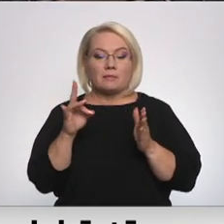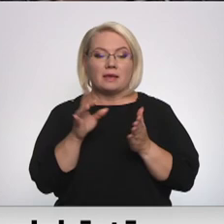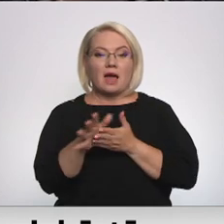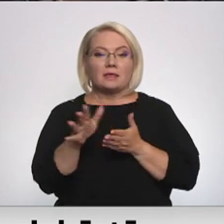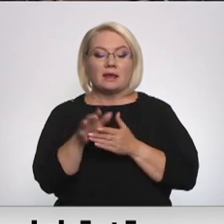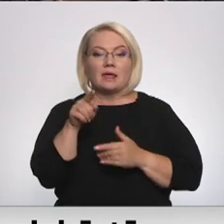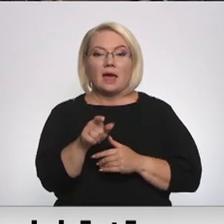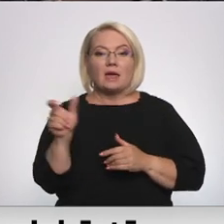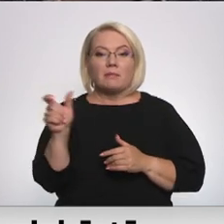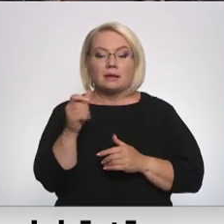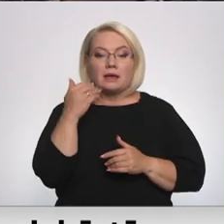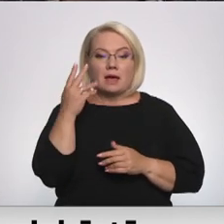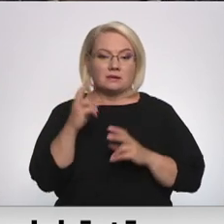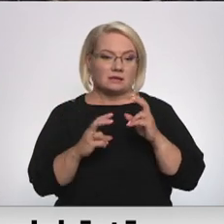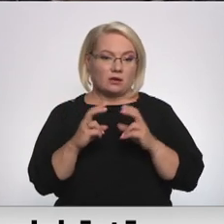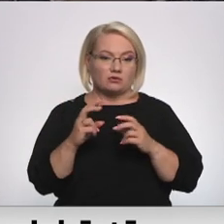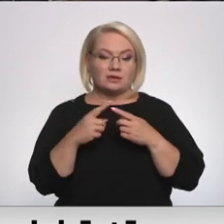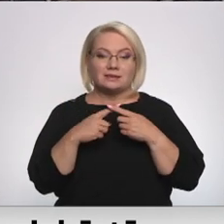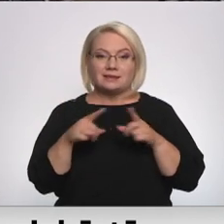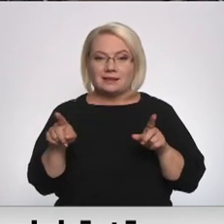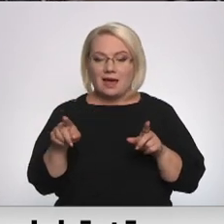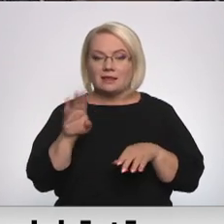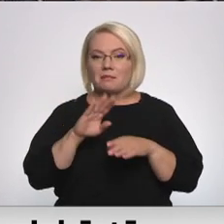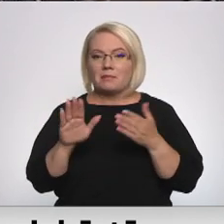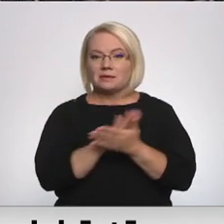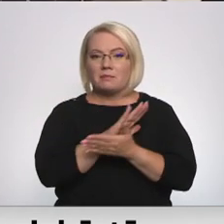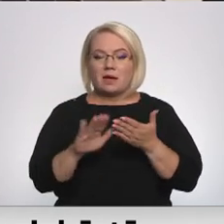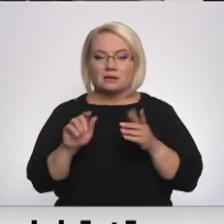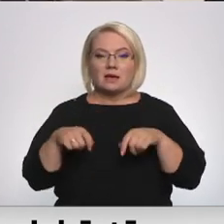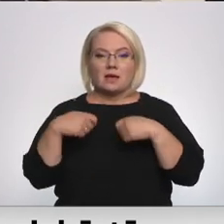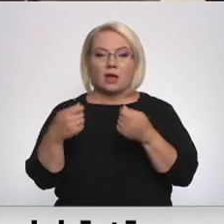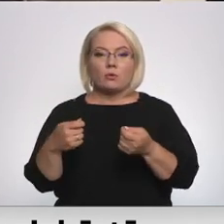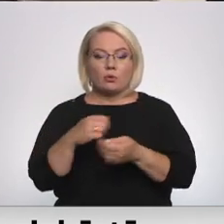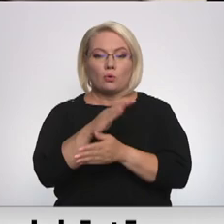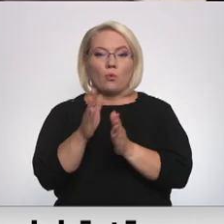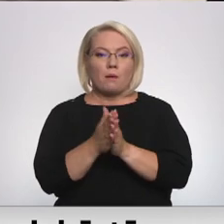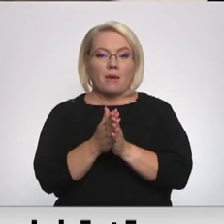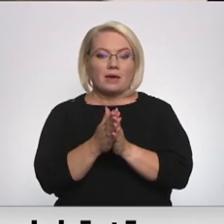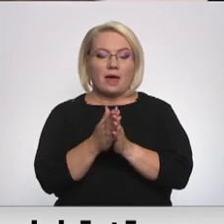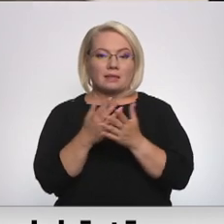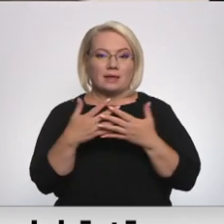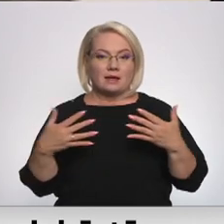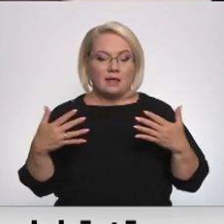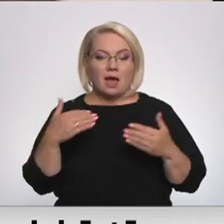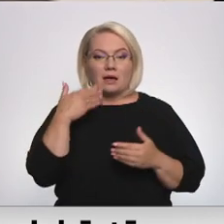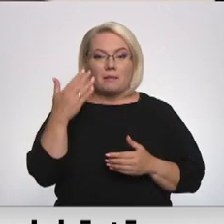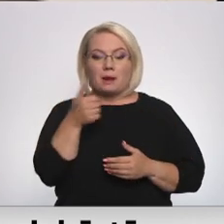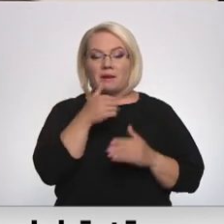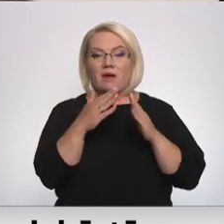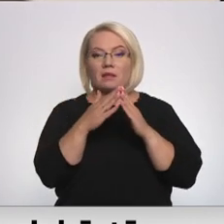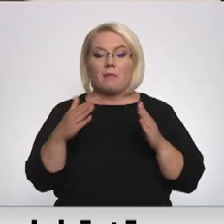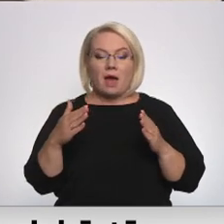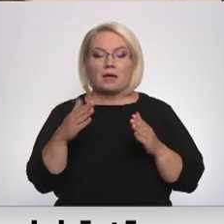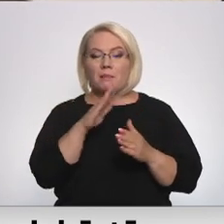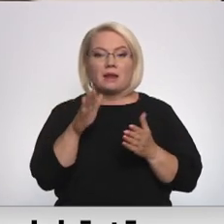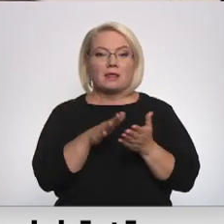mirklī, kad tā ir saražota. Pretējā gadījumā tā bez maksas jānodot kopējā tīklā, kamēr privātmāju īpašnieki nepatērēto elektrību